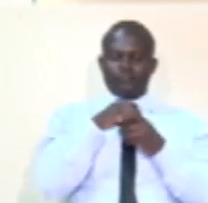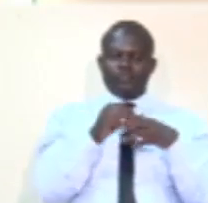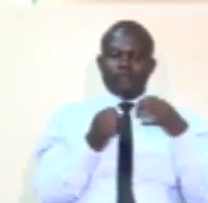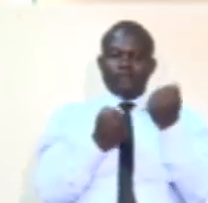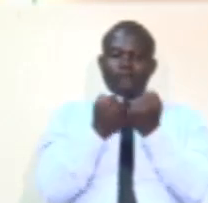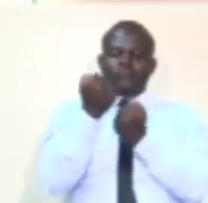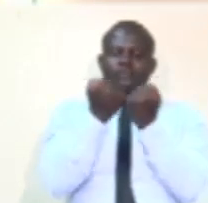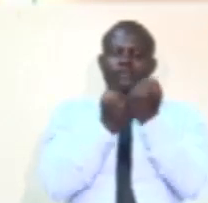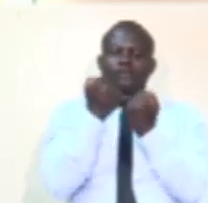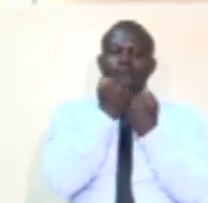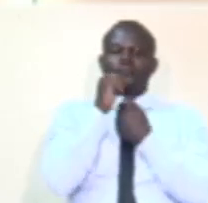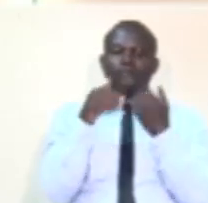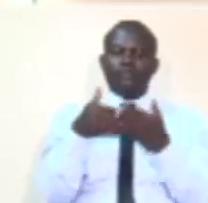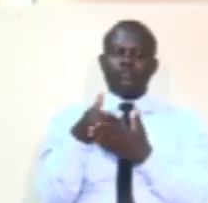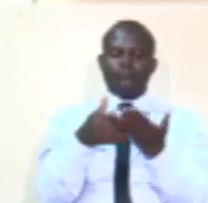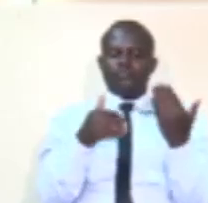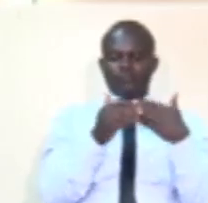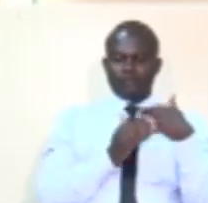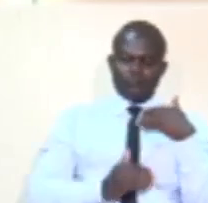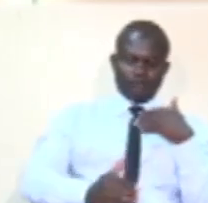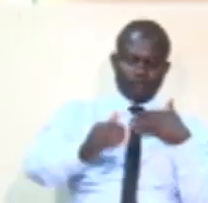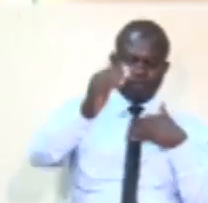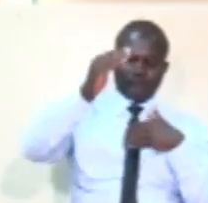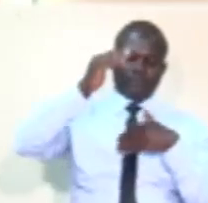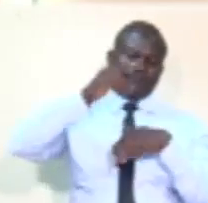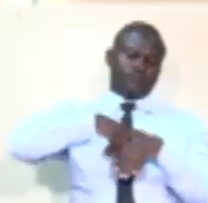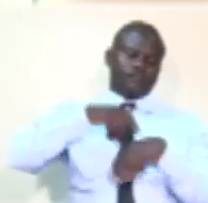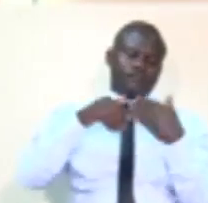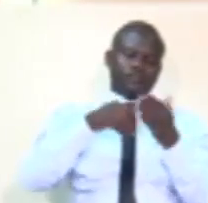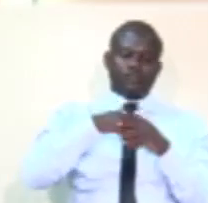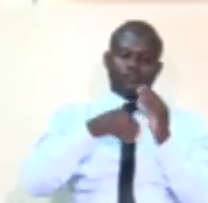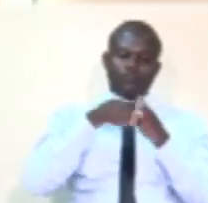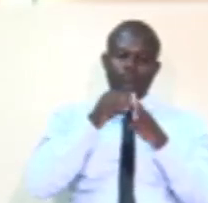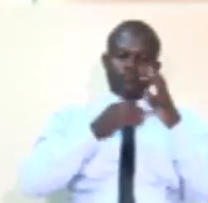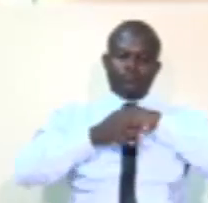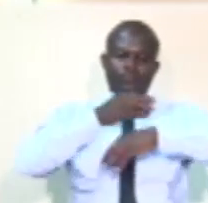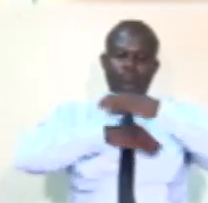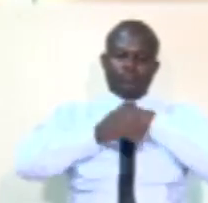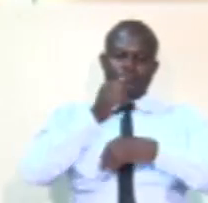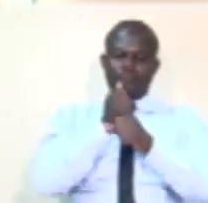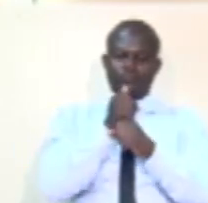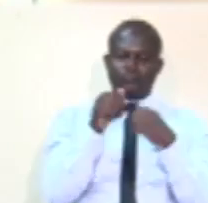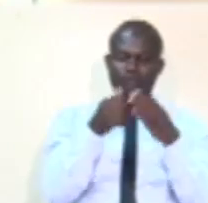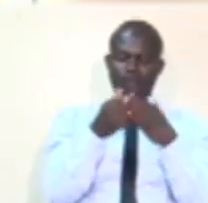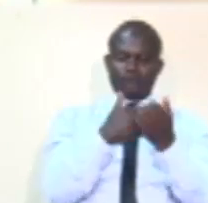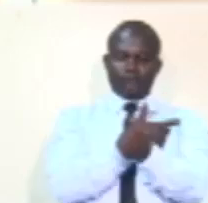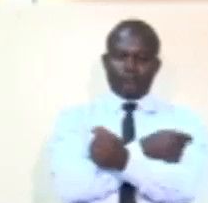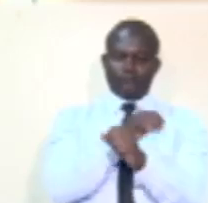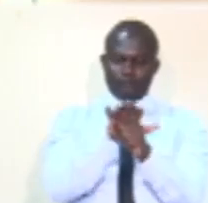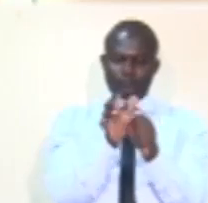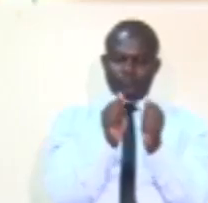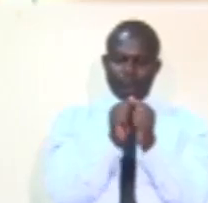imikoranire izaturanga mu minsi iri imbere, irimo kubaka uruganda rukora urukingo rwa